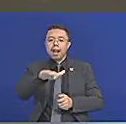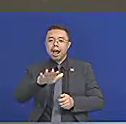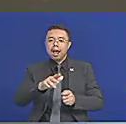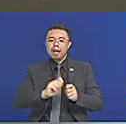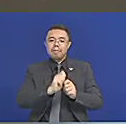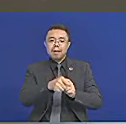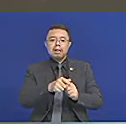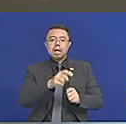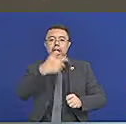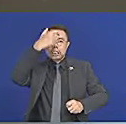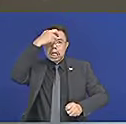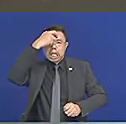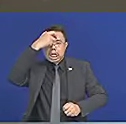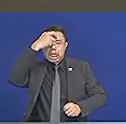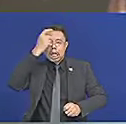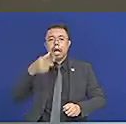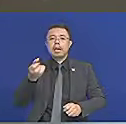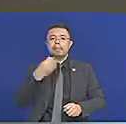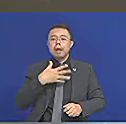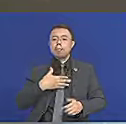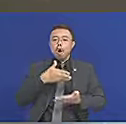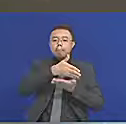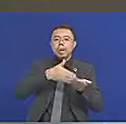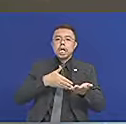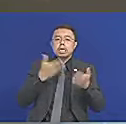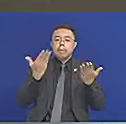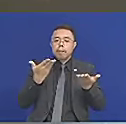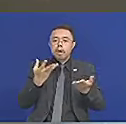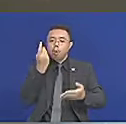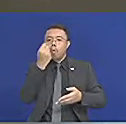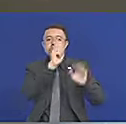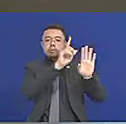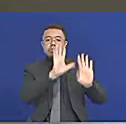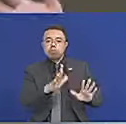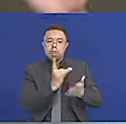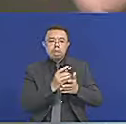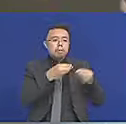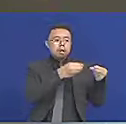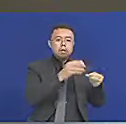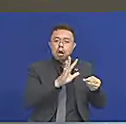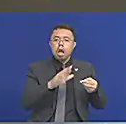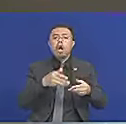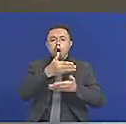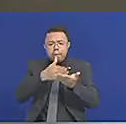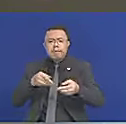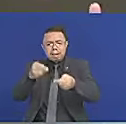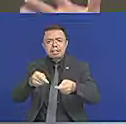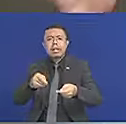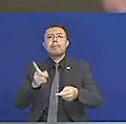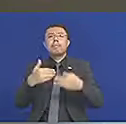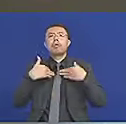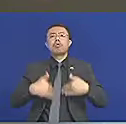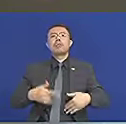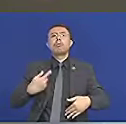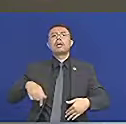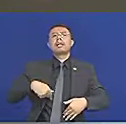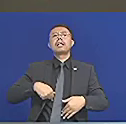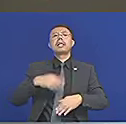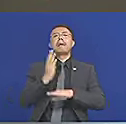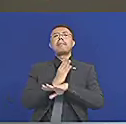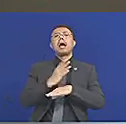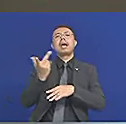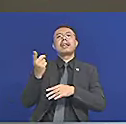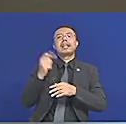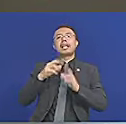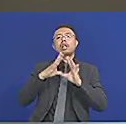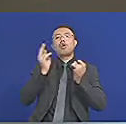anakmu sakit, ada yang mau operasi, gimana uang perpuluhan? Operasi karena tubuh kita bait Roh